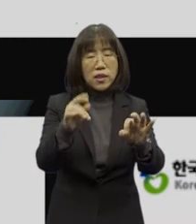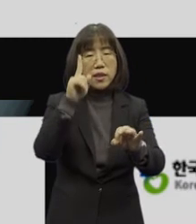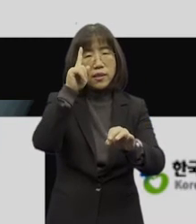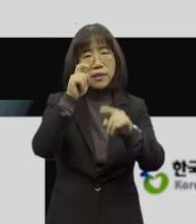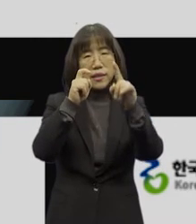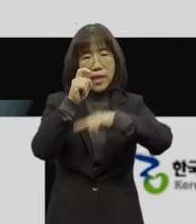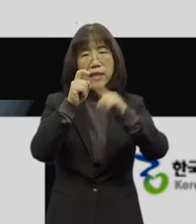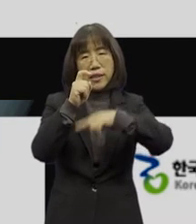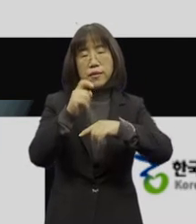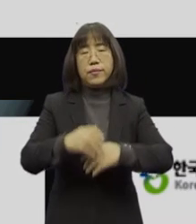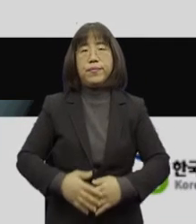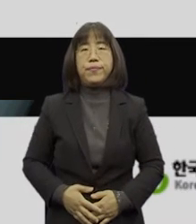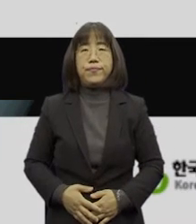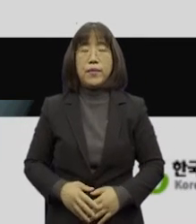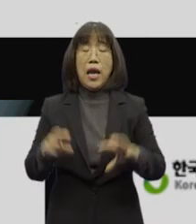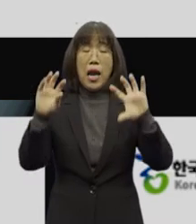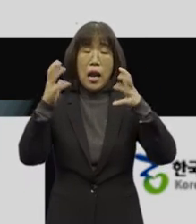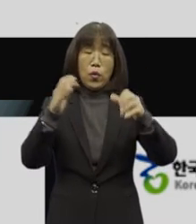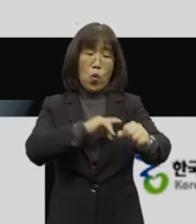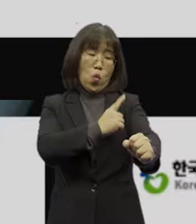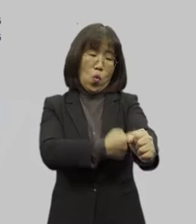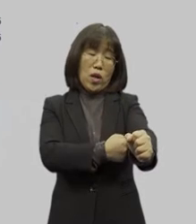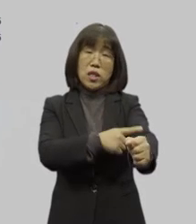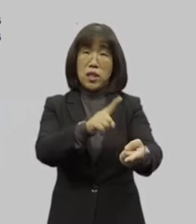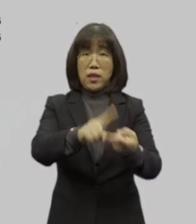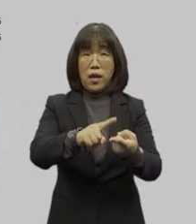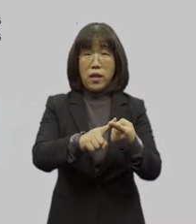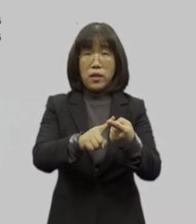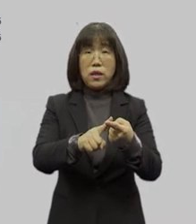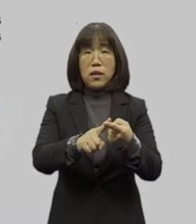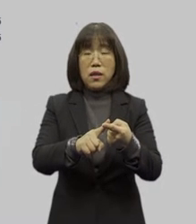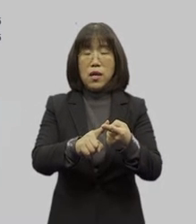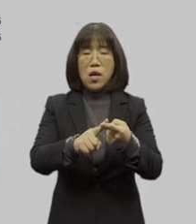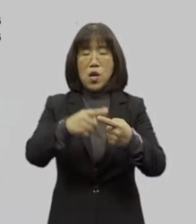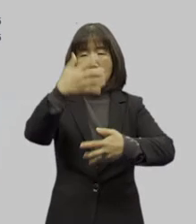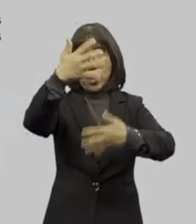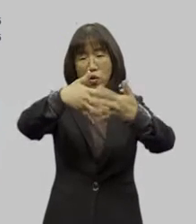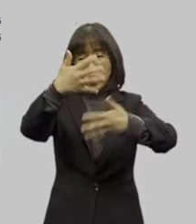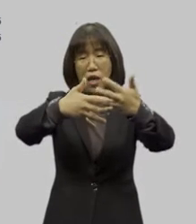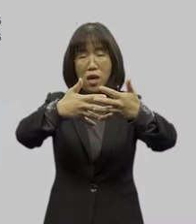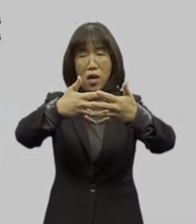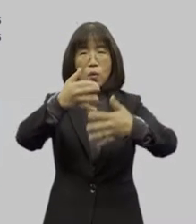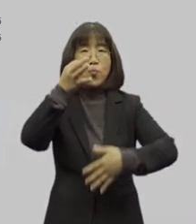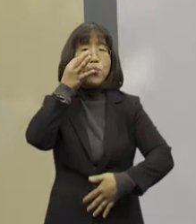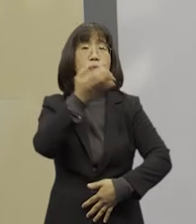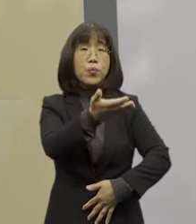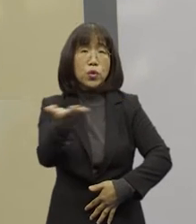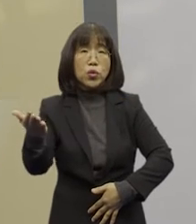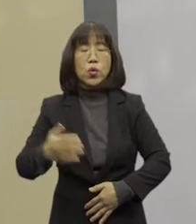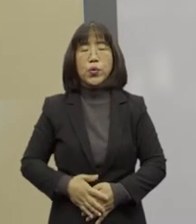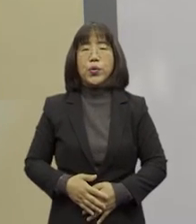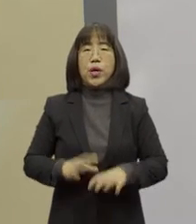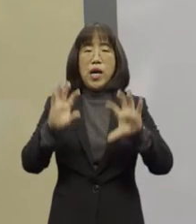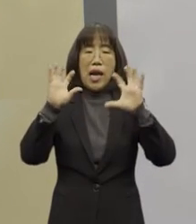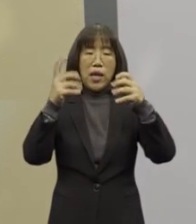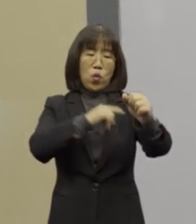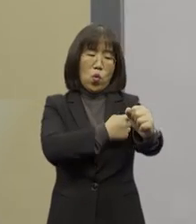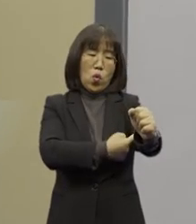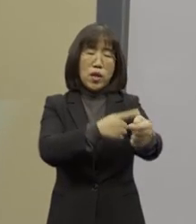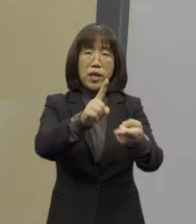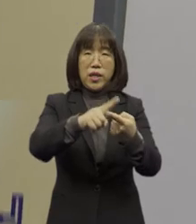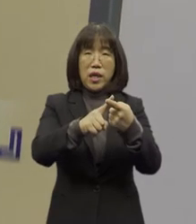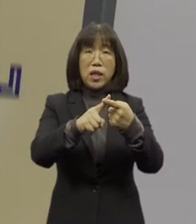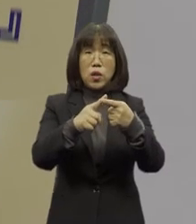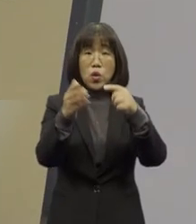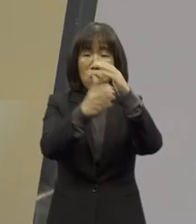강서 청소년회관 유튜브에서는 아동 권리에 대한 청소년 동아리의 공연 영상을 시청할 수 있고 아동 권리